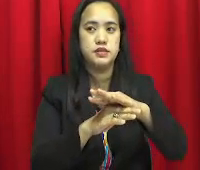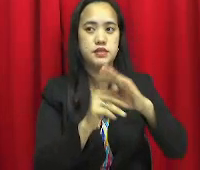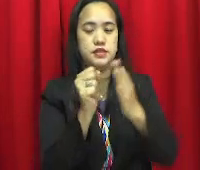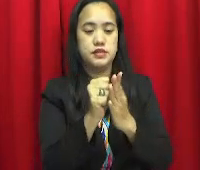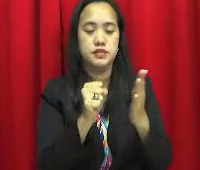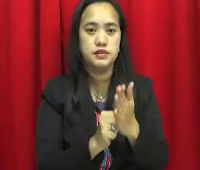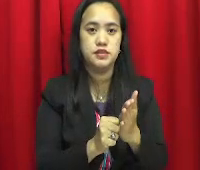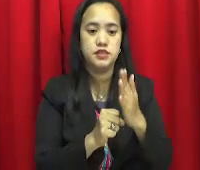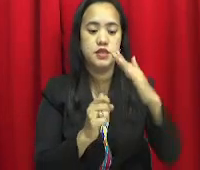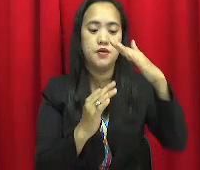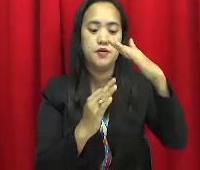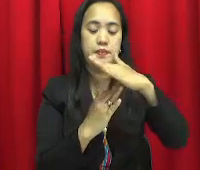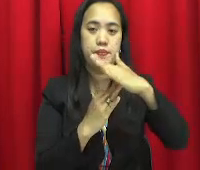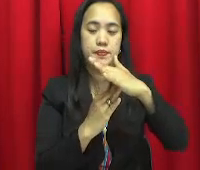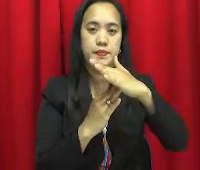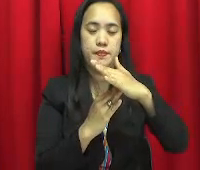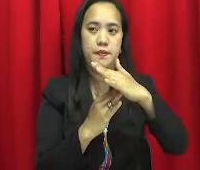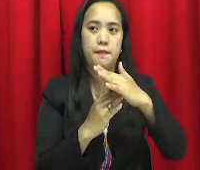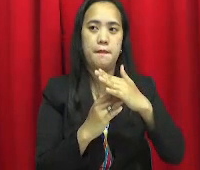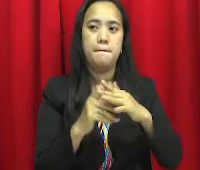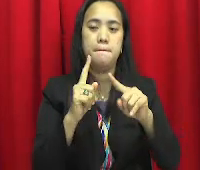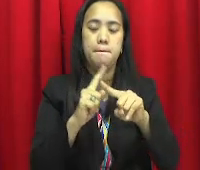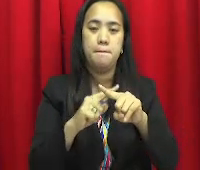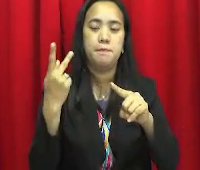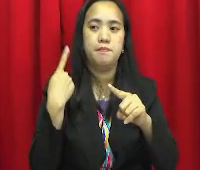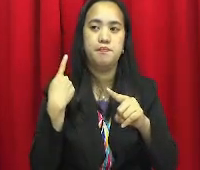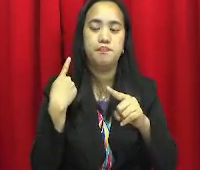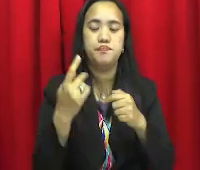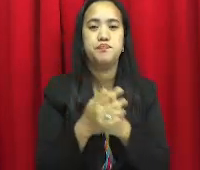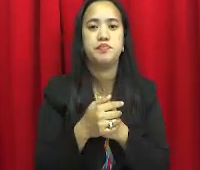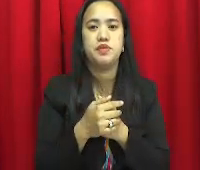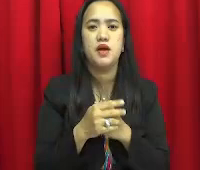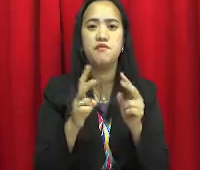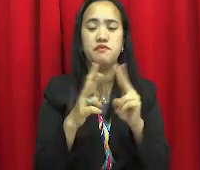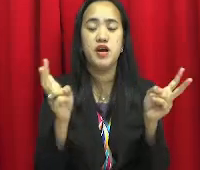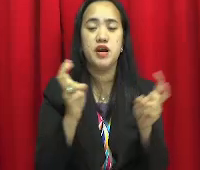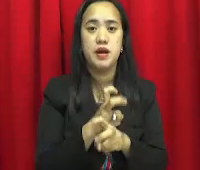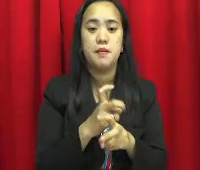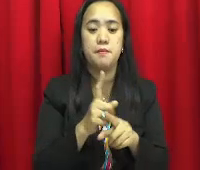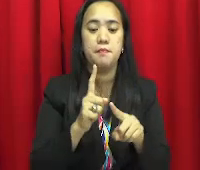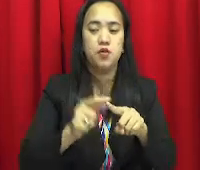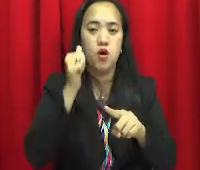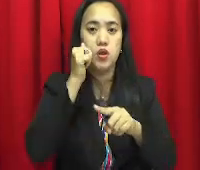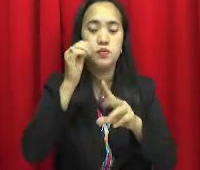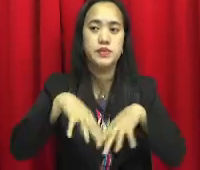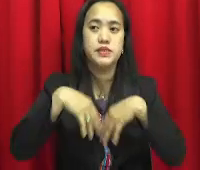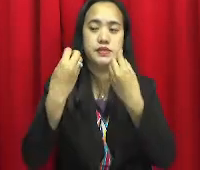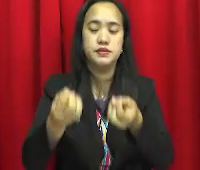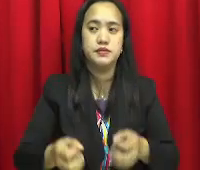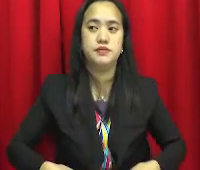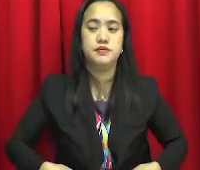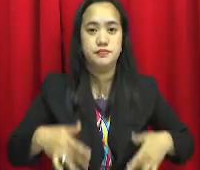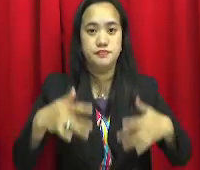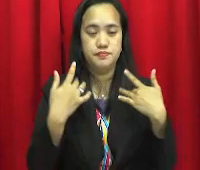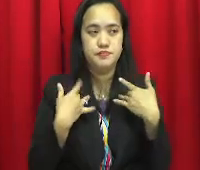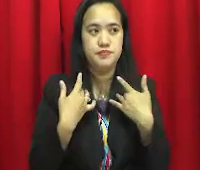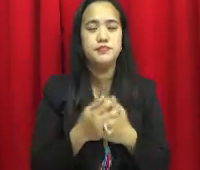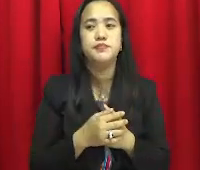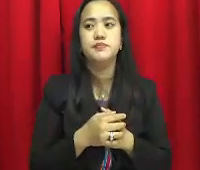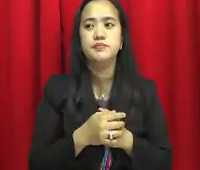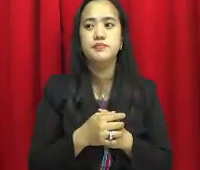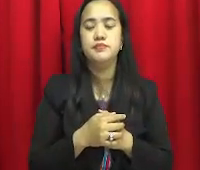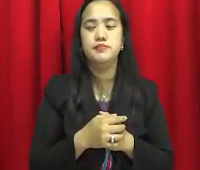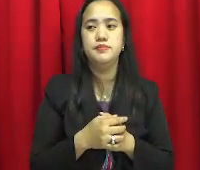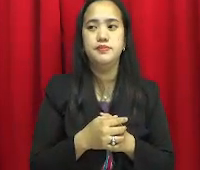kanilang tahanan. Mahirap man, pero buwis buhay ang ginagawa ng mga nanay. Wow. Thank yung atin namang napaka-avid